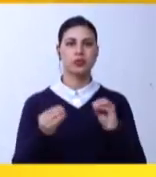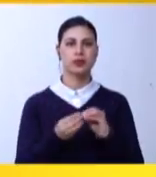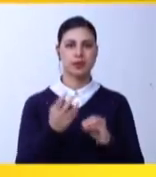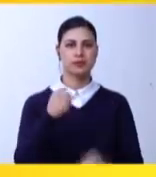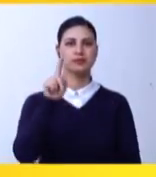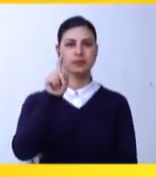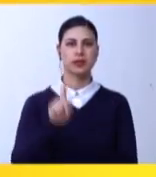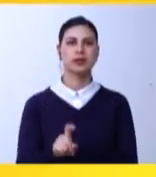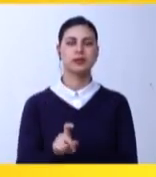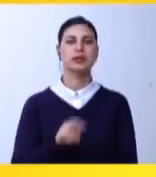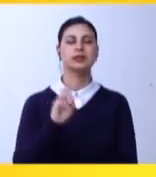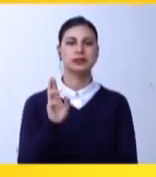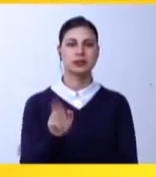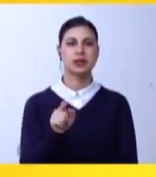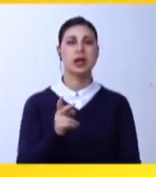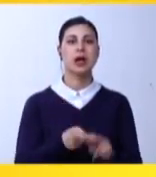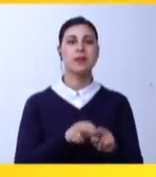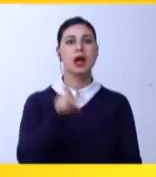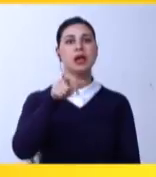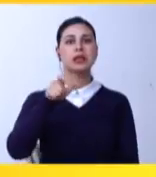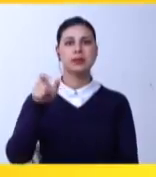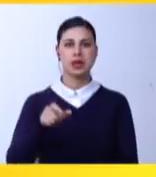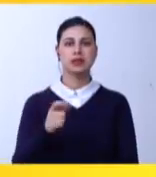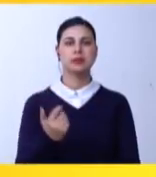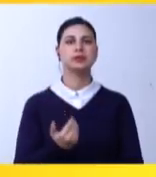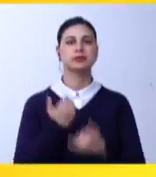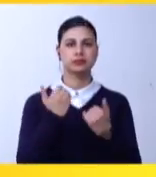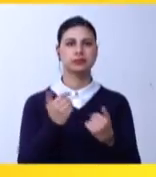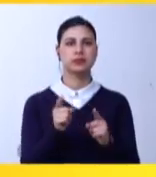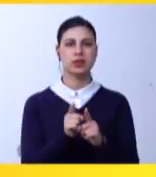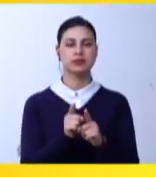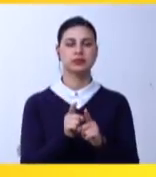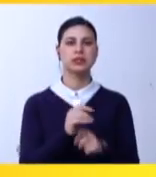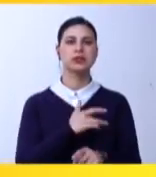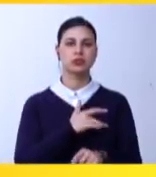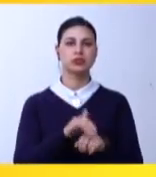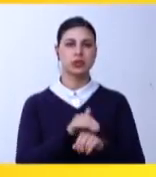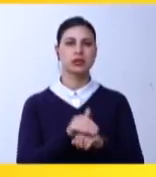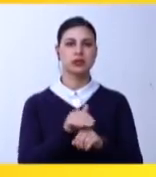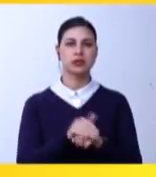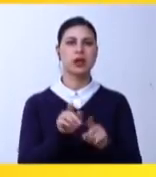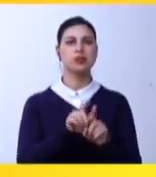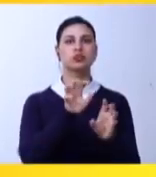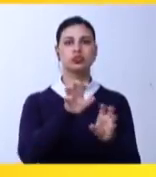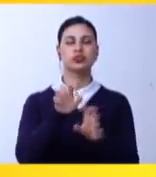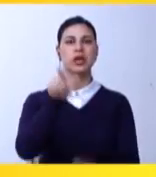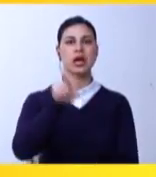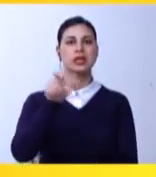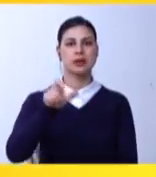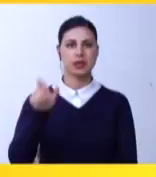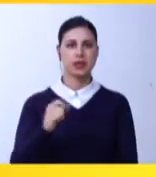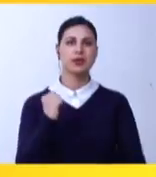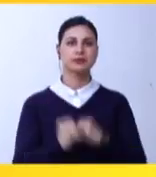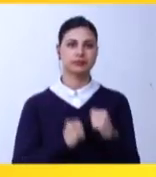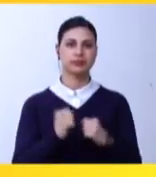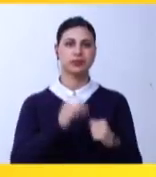ხერხემლის დაზიანება და შესაბამისად ამ ადამიანების მიმართ კეთილგანწყობილი, მათზე მზრუნველი ადამიანები